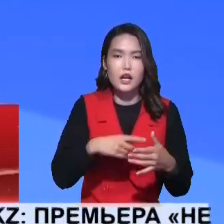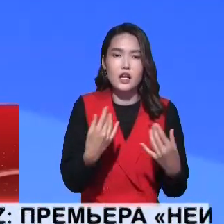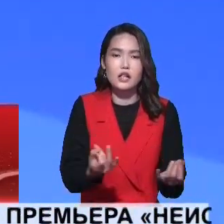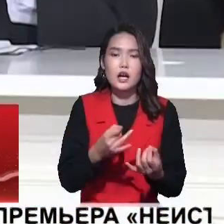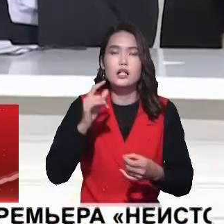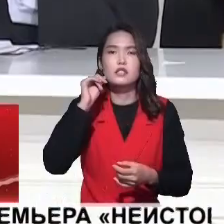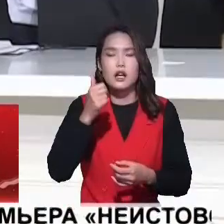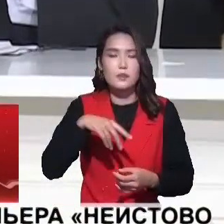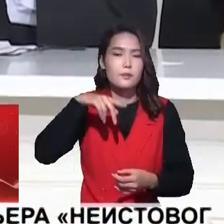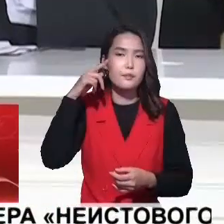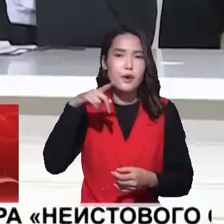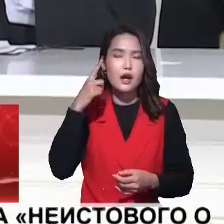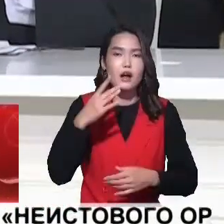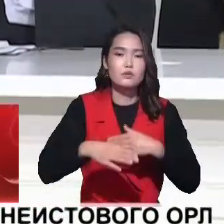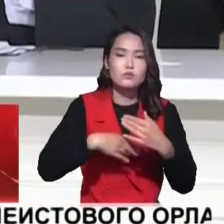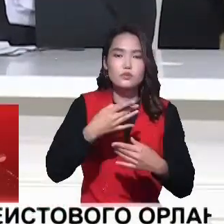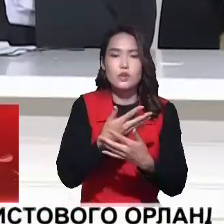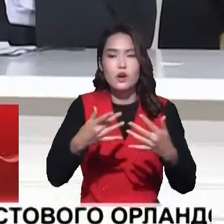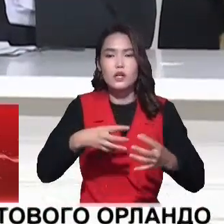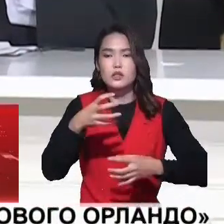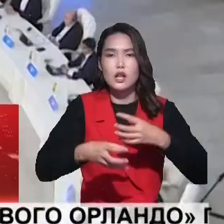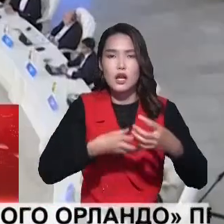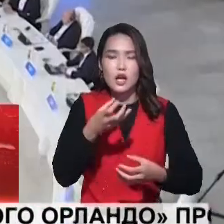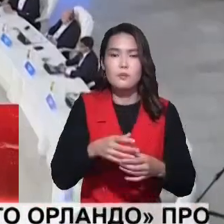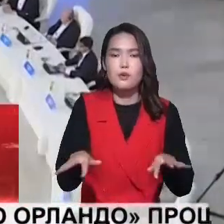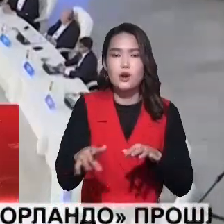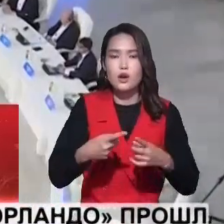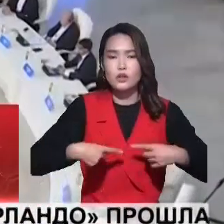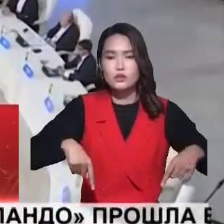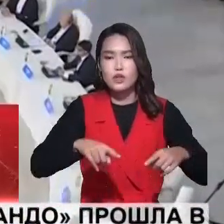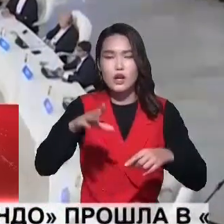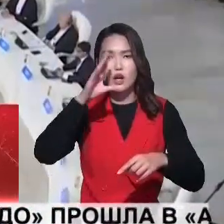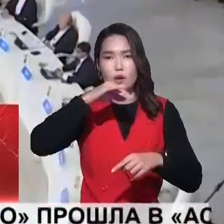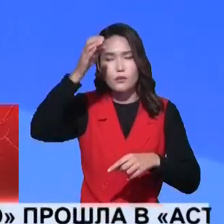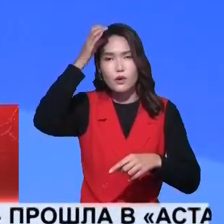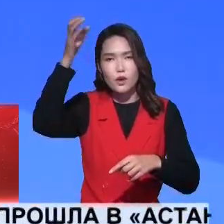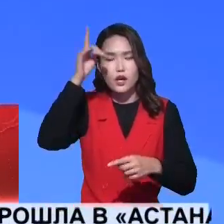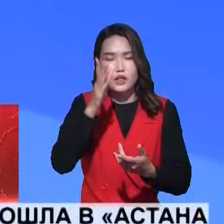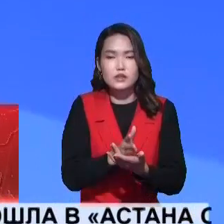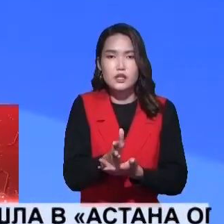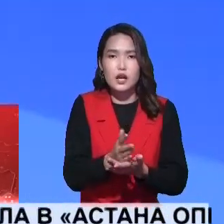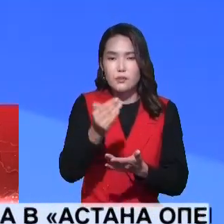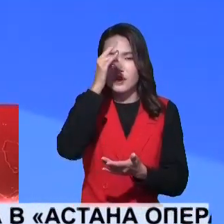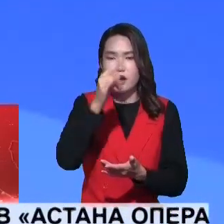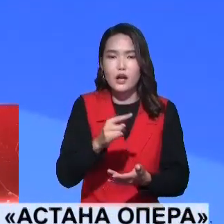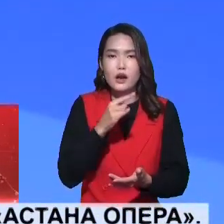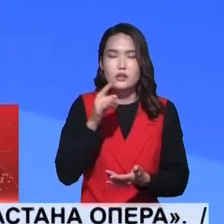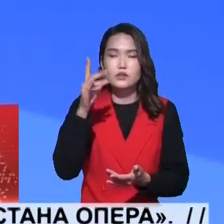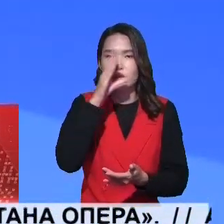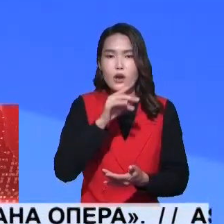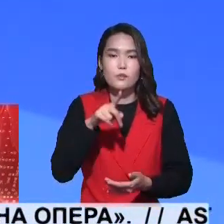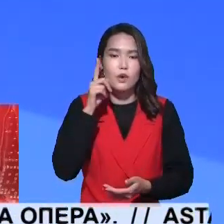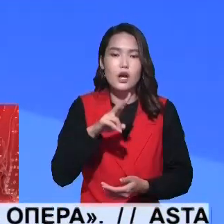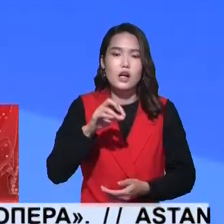молодые представители различных конфессий, международных и общественных организаций, перспективные ученые и политики соберутся в Астане, чтобы обсудить роль молодых